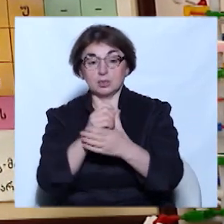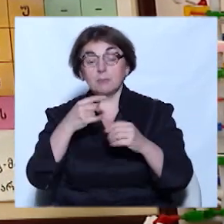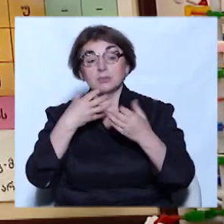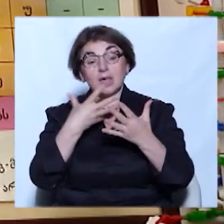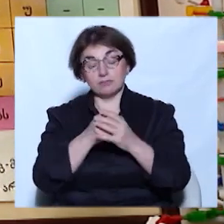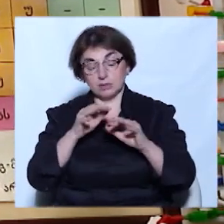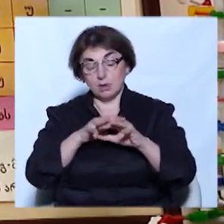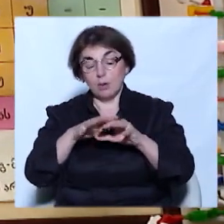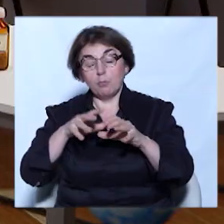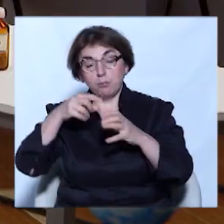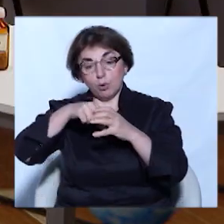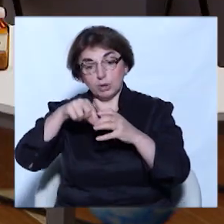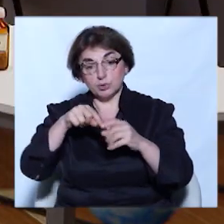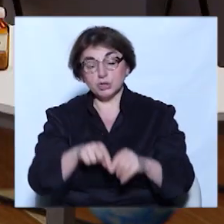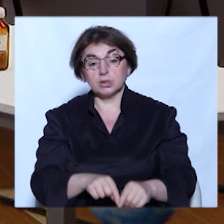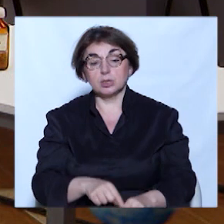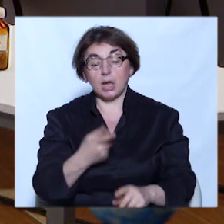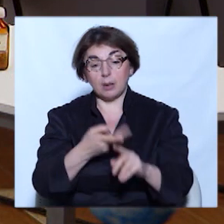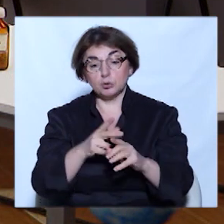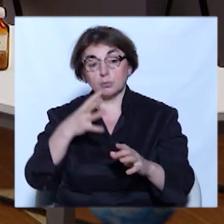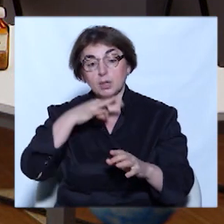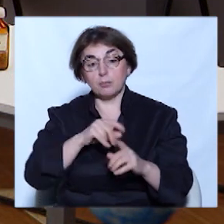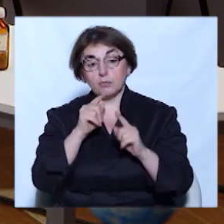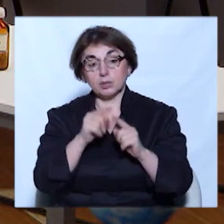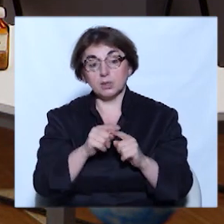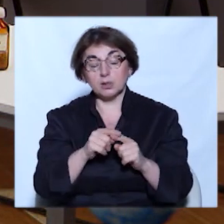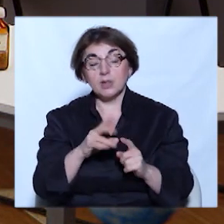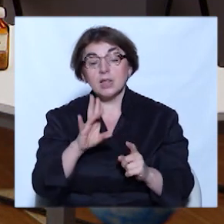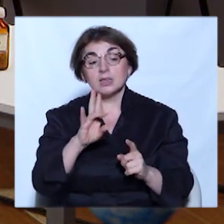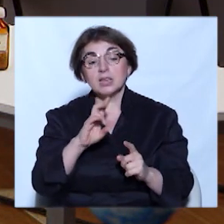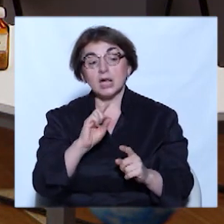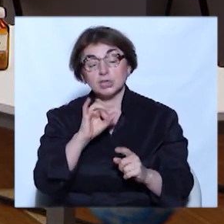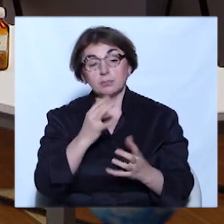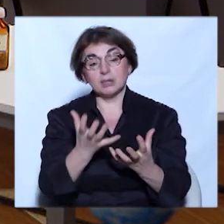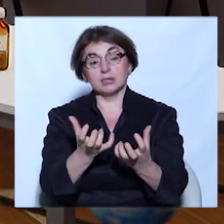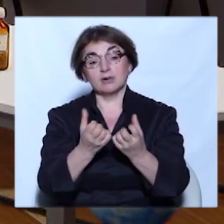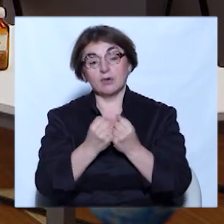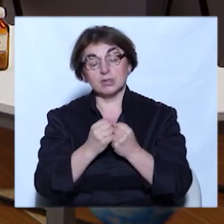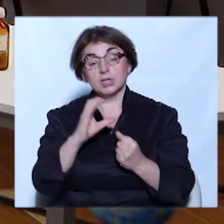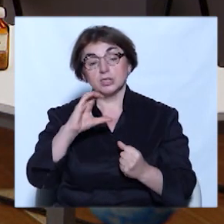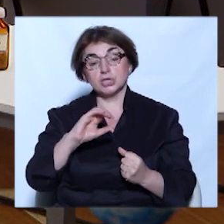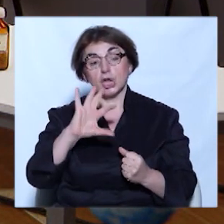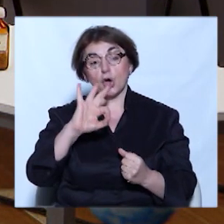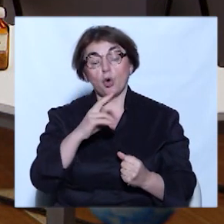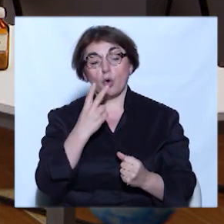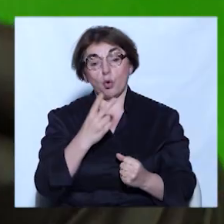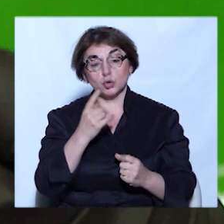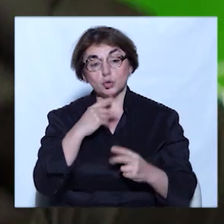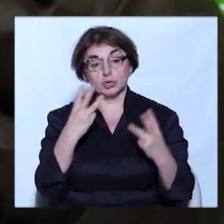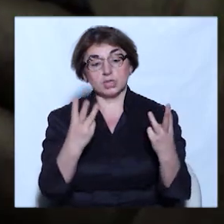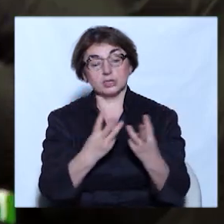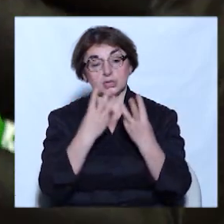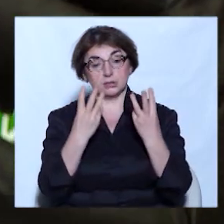ჩვენი გასაფილტრი საშუალებებისათვის. და ნახშირბადი გვაძლევს CO2-ს, როდესაც ის სრული